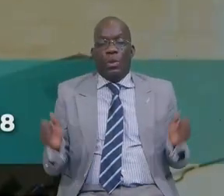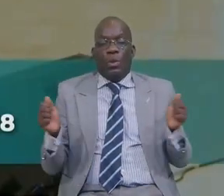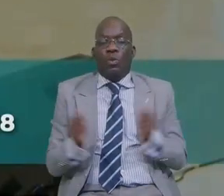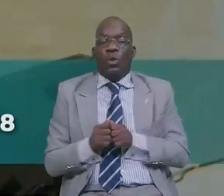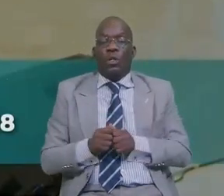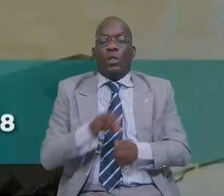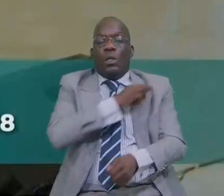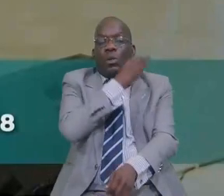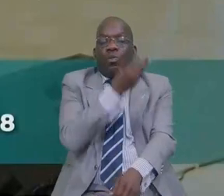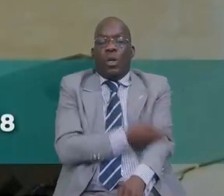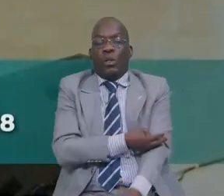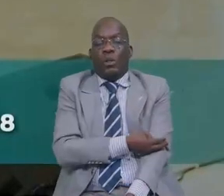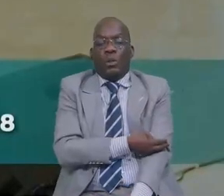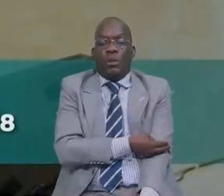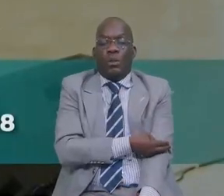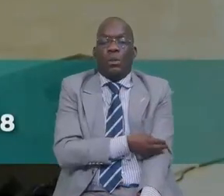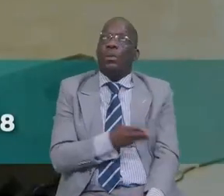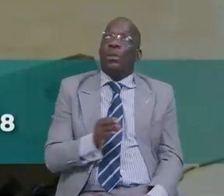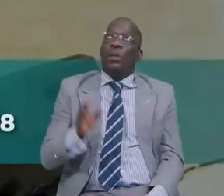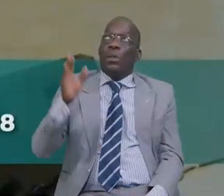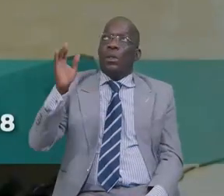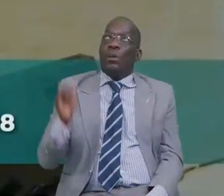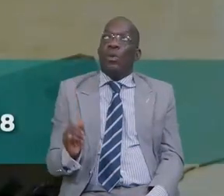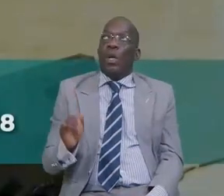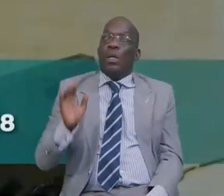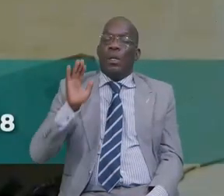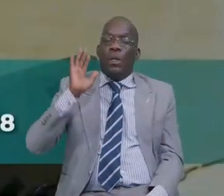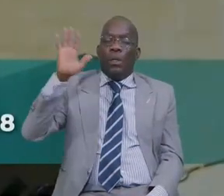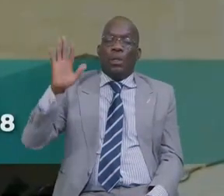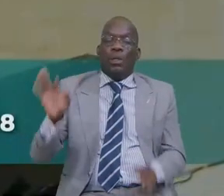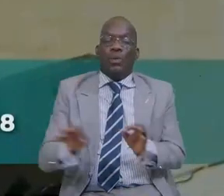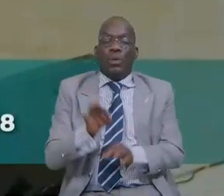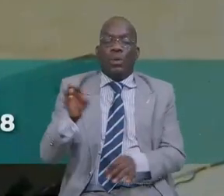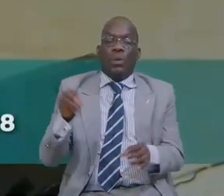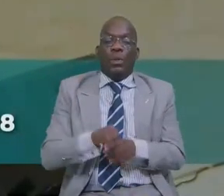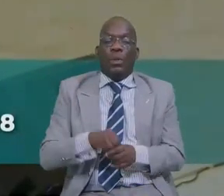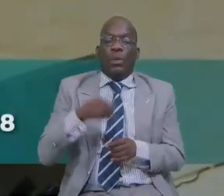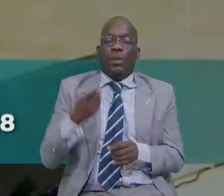fortifié par son esprit dans l'homme